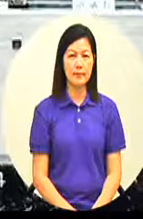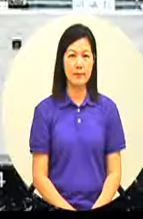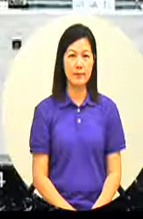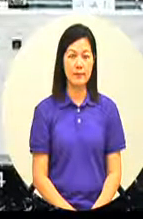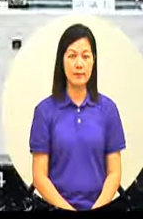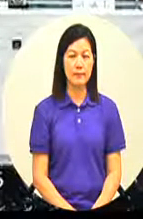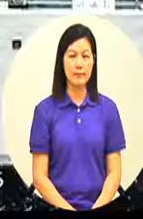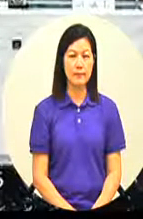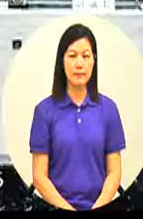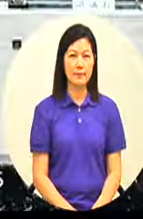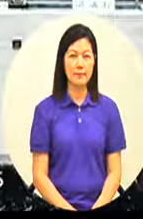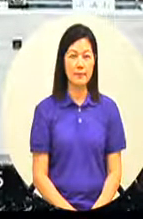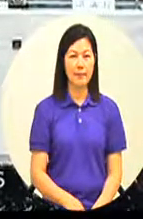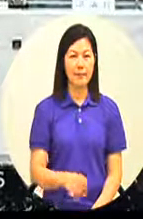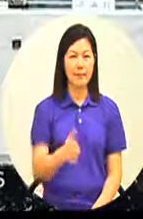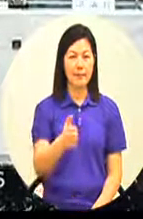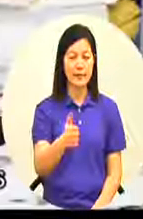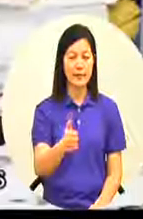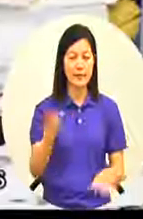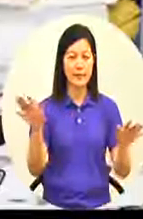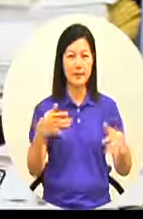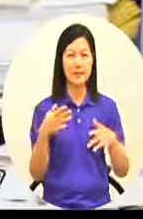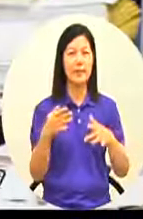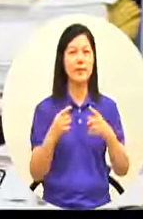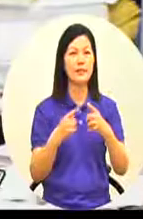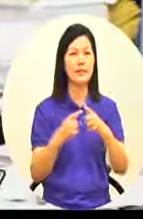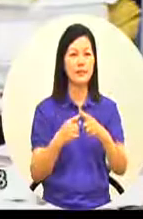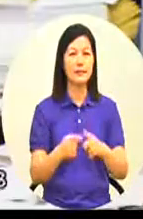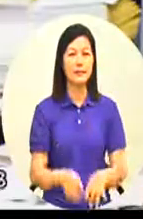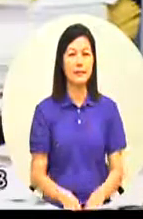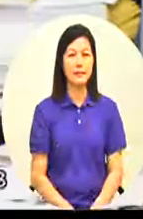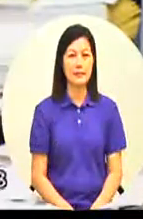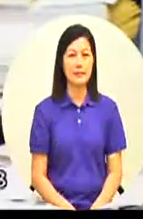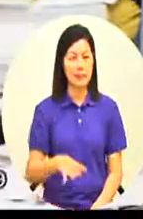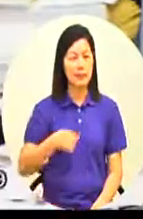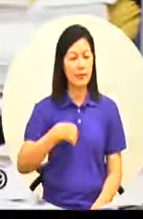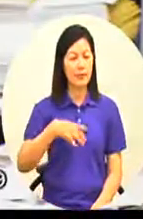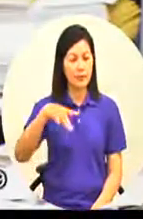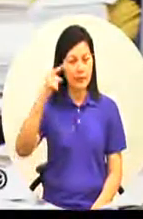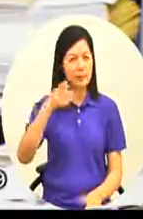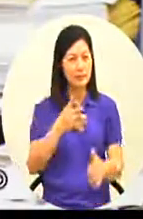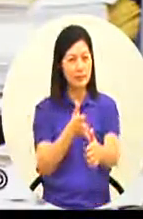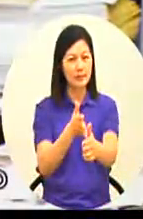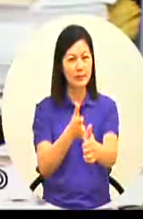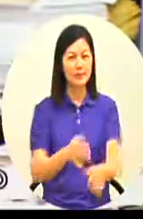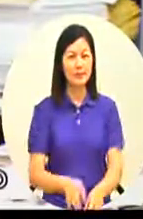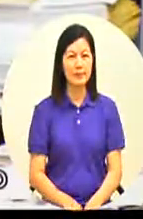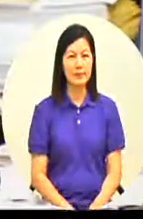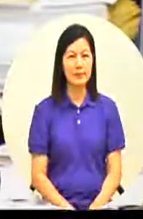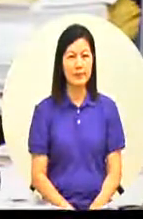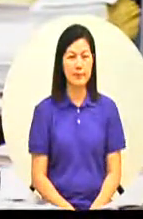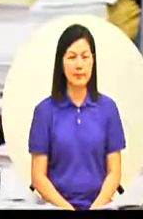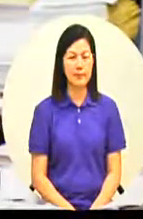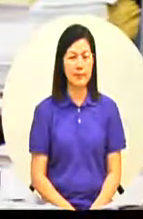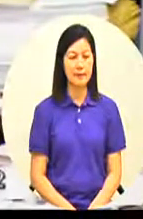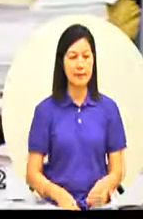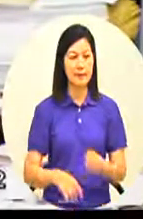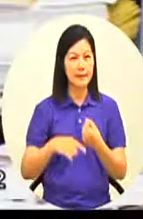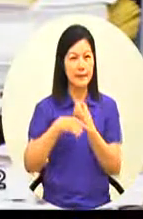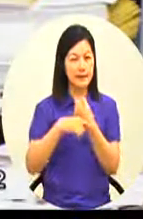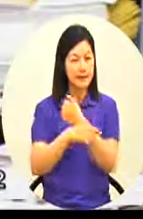谢谢李武忠召集人。那民政小组，我首先来请教一下我们研考会的主委